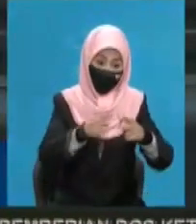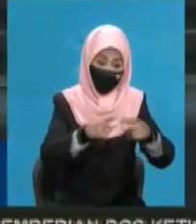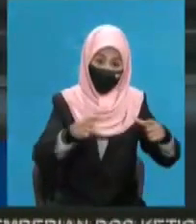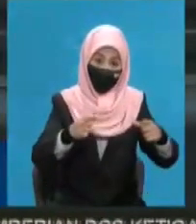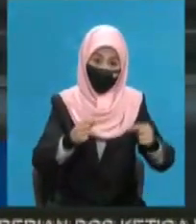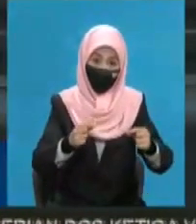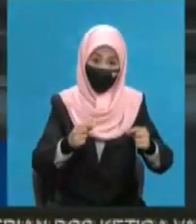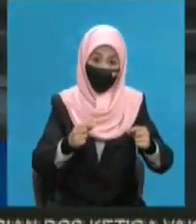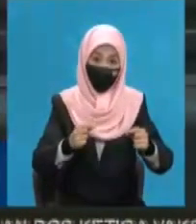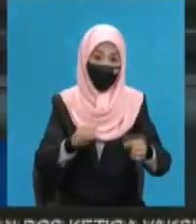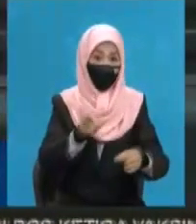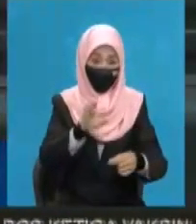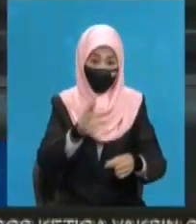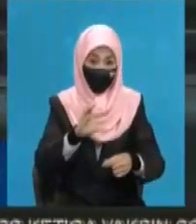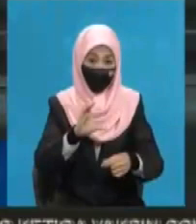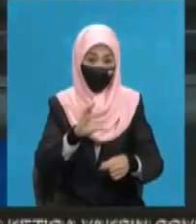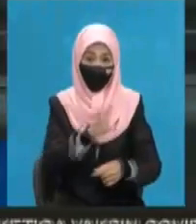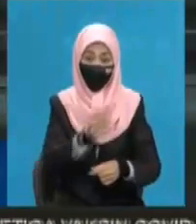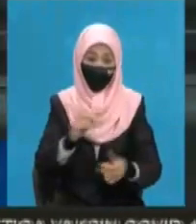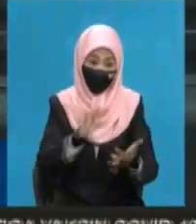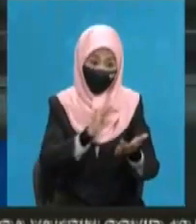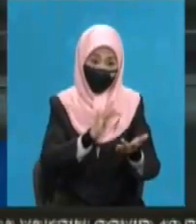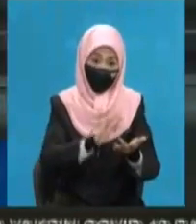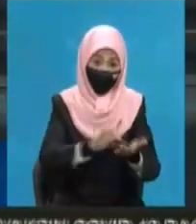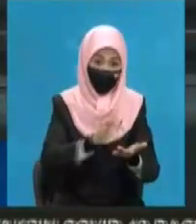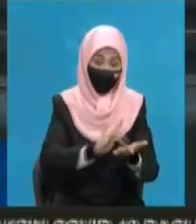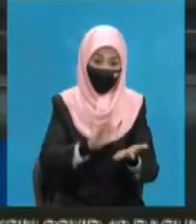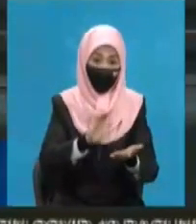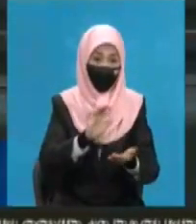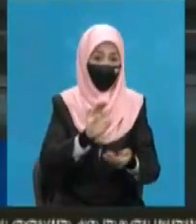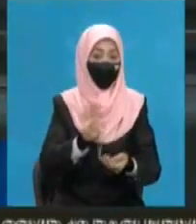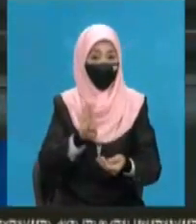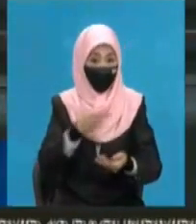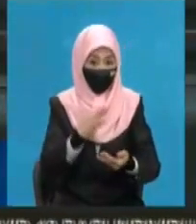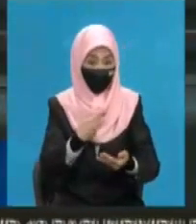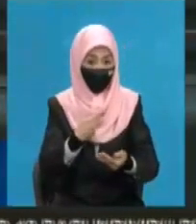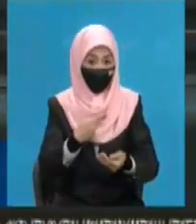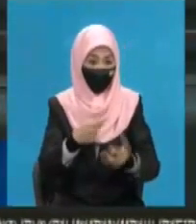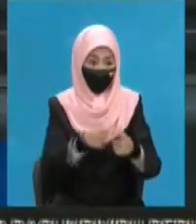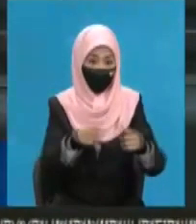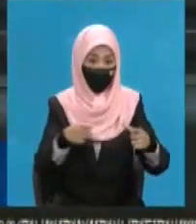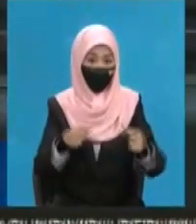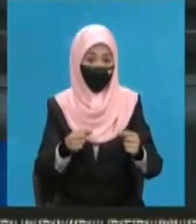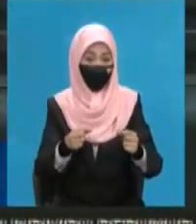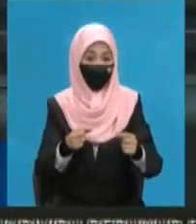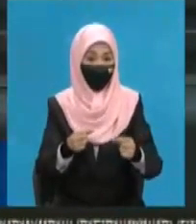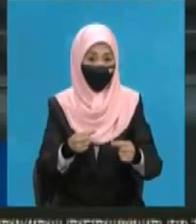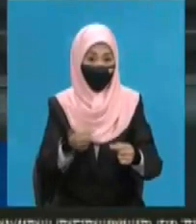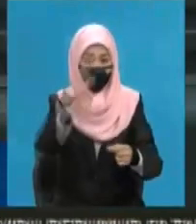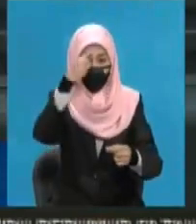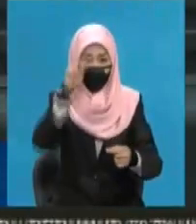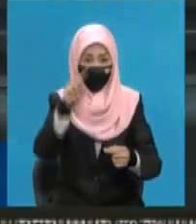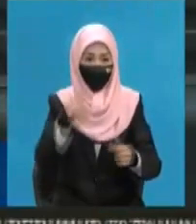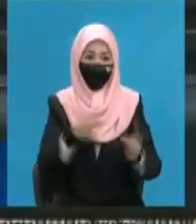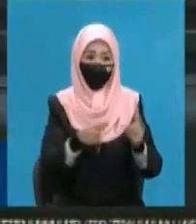ataupun password card ataupun number brahms jika ada dan khutbah Syaikh Sambas itu hanya bagi mereka yang menerima